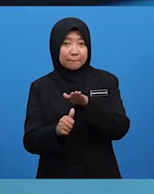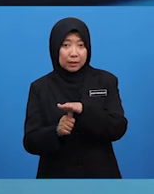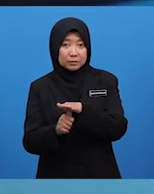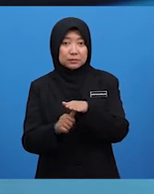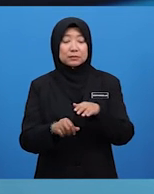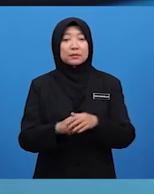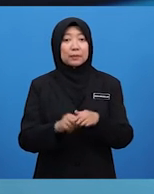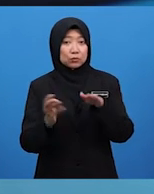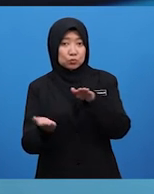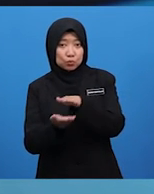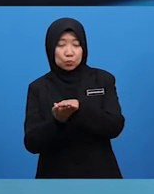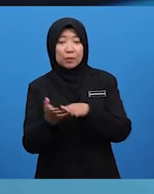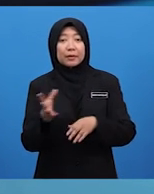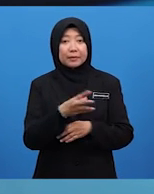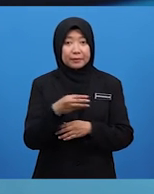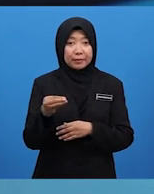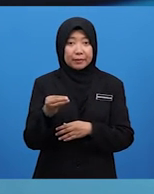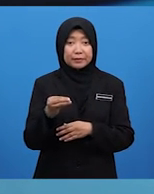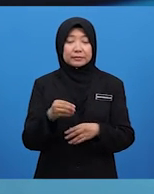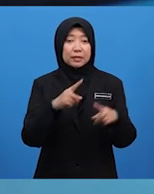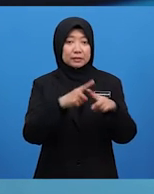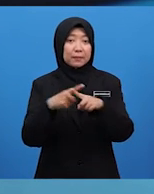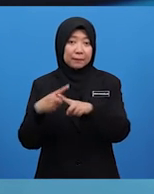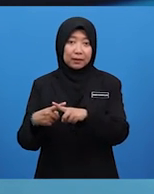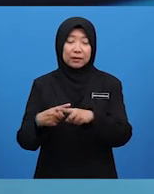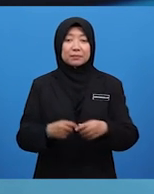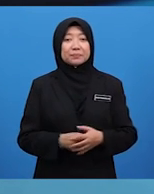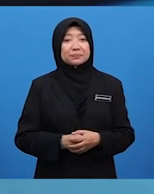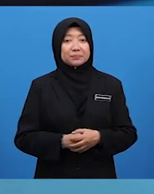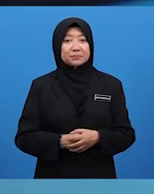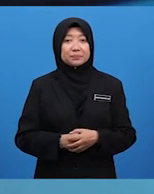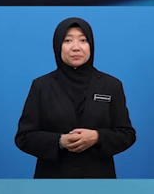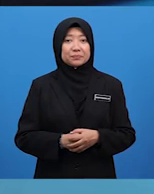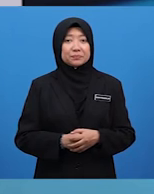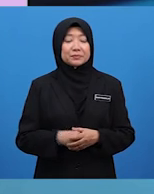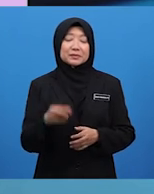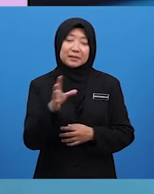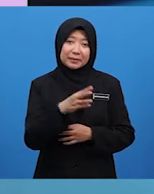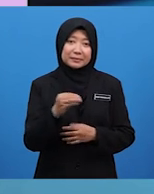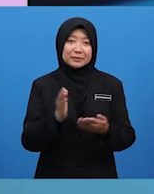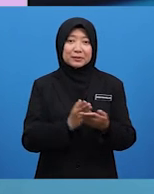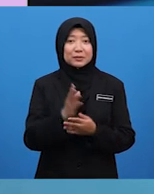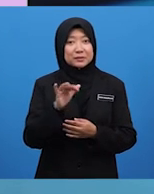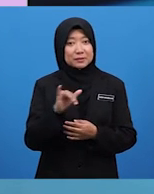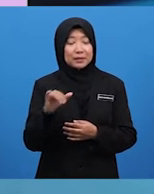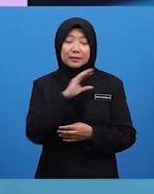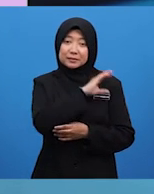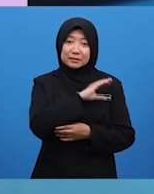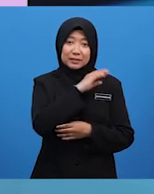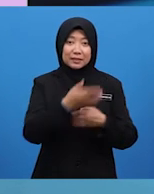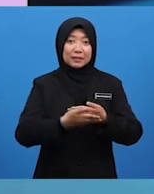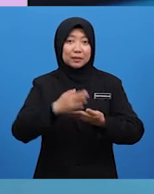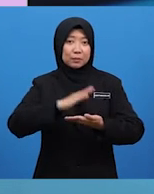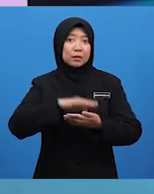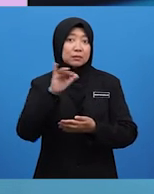jahit sembat susuk dan jahit silam pangkah. Dan seterusnya, ciri